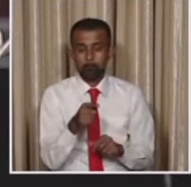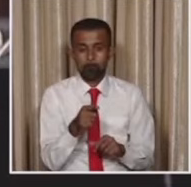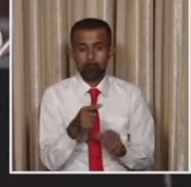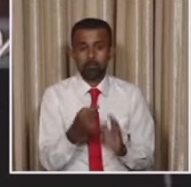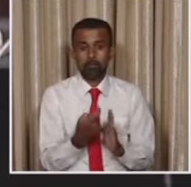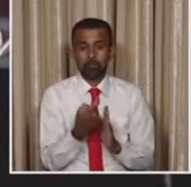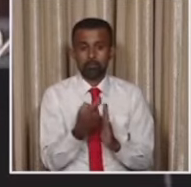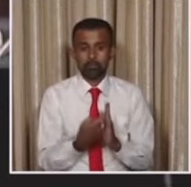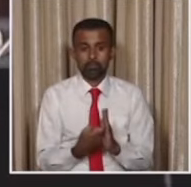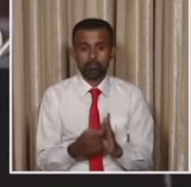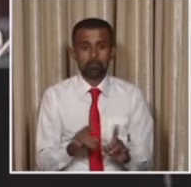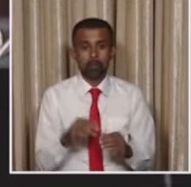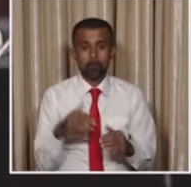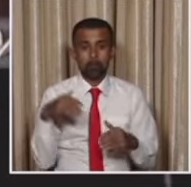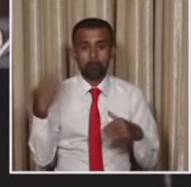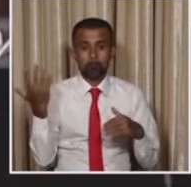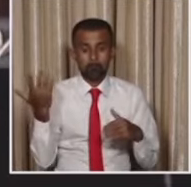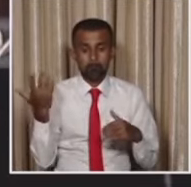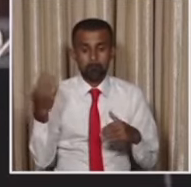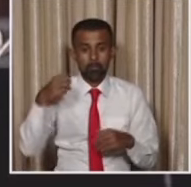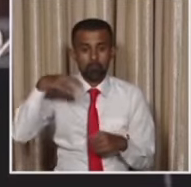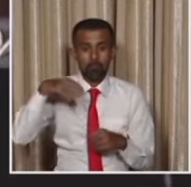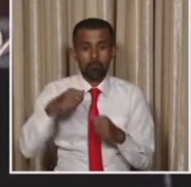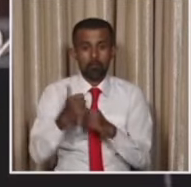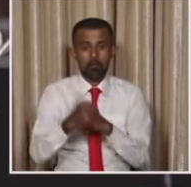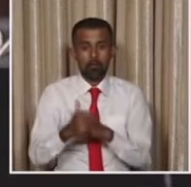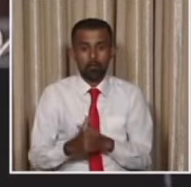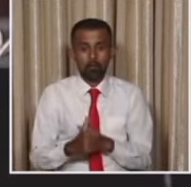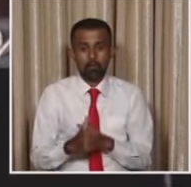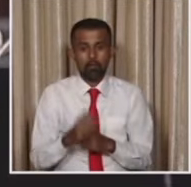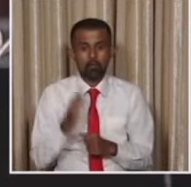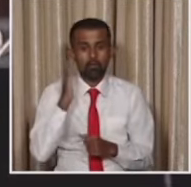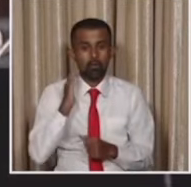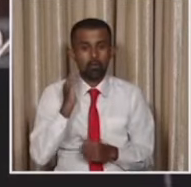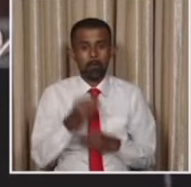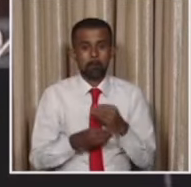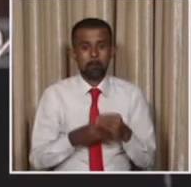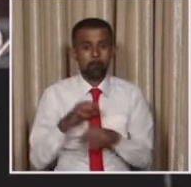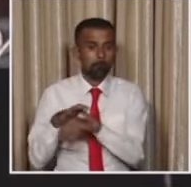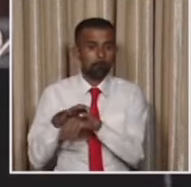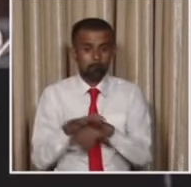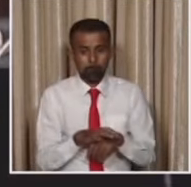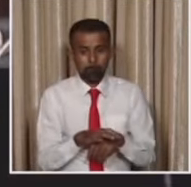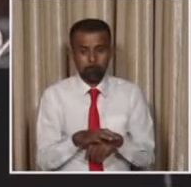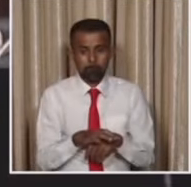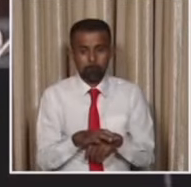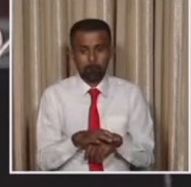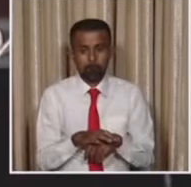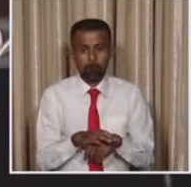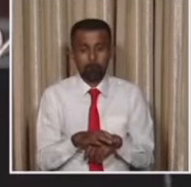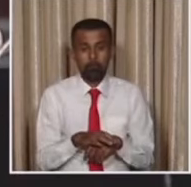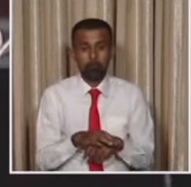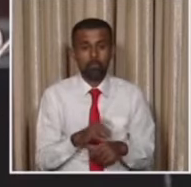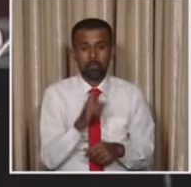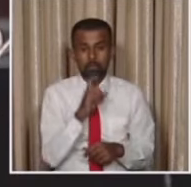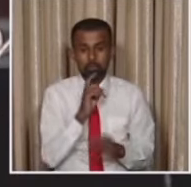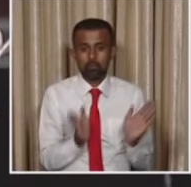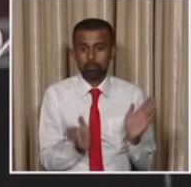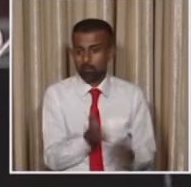විධිවිධාන ඇතුළෙන් පිටතර ගිහිල්ලා විදුලි නිෂ්පාදනයට යම් විදේශීය සමාගමක් ගෙනාවොත් ඒ පිළිබඳ අධිකරණයට